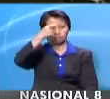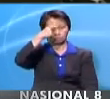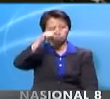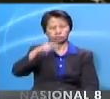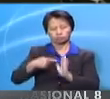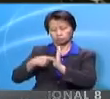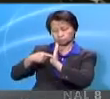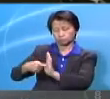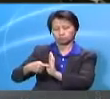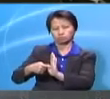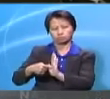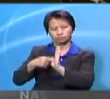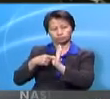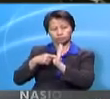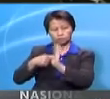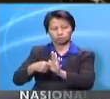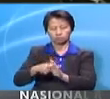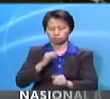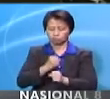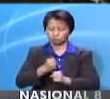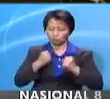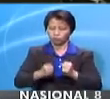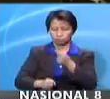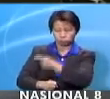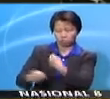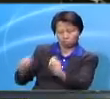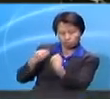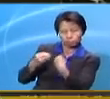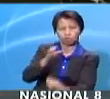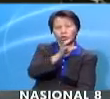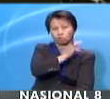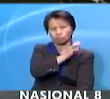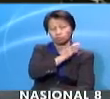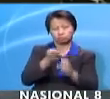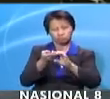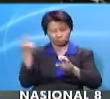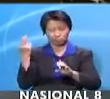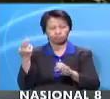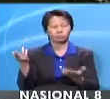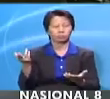show macam hard work dia dan